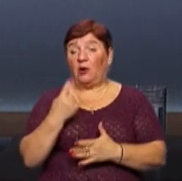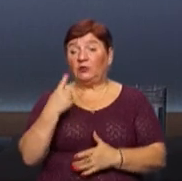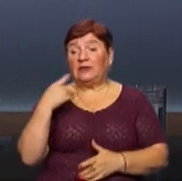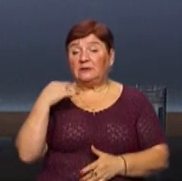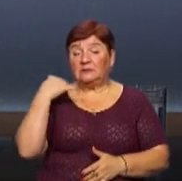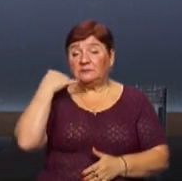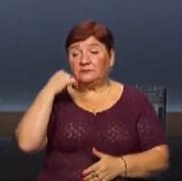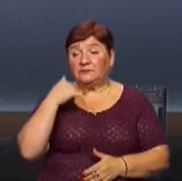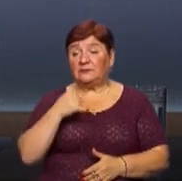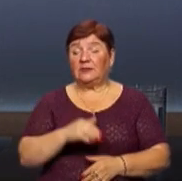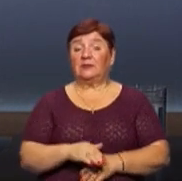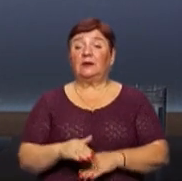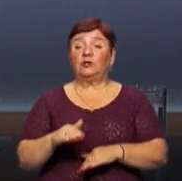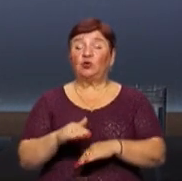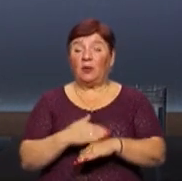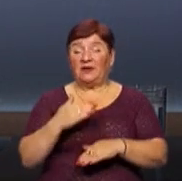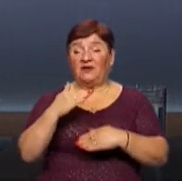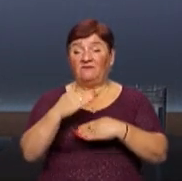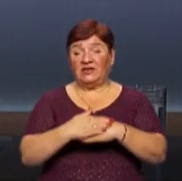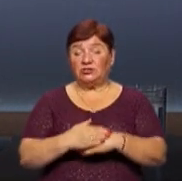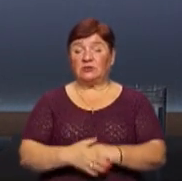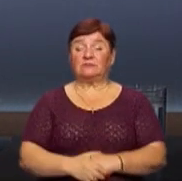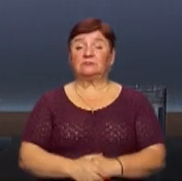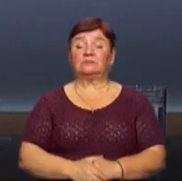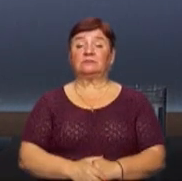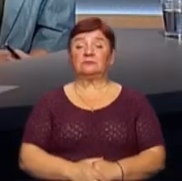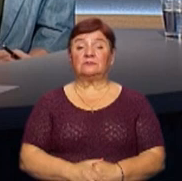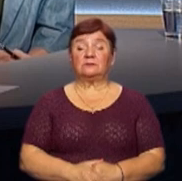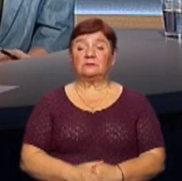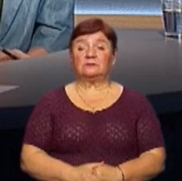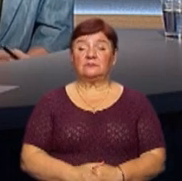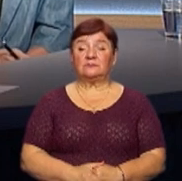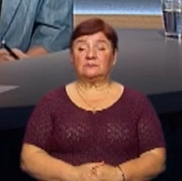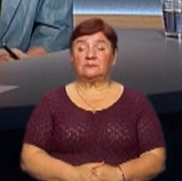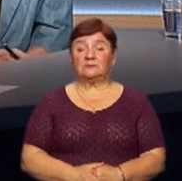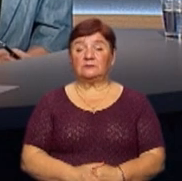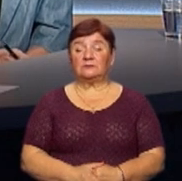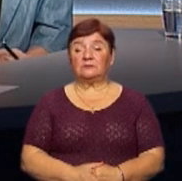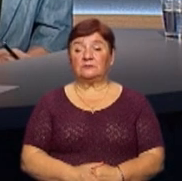Доброго вечора. Ви в ефірі. Добре. Добрий вечір. Добрий. Кажіть, будь ласка.